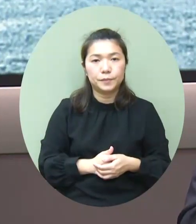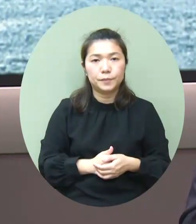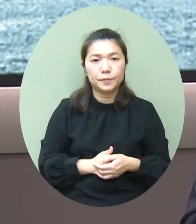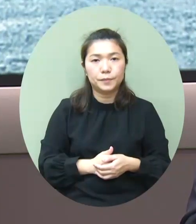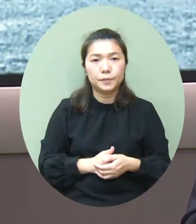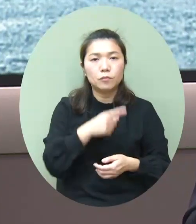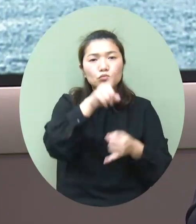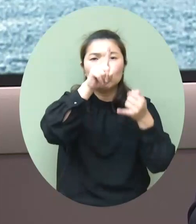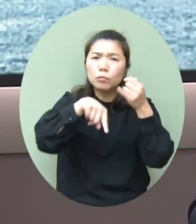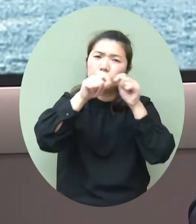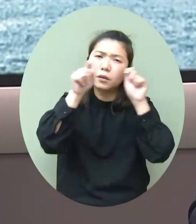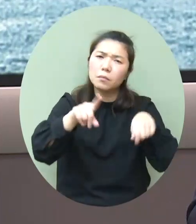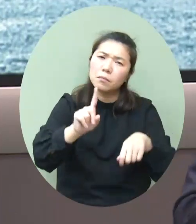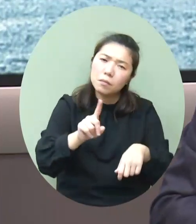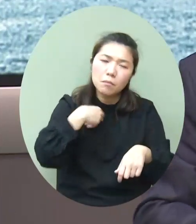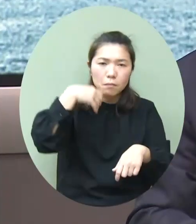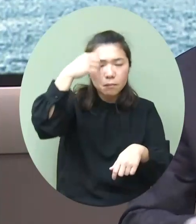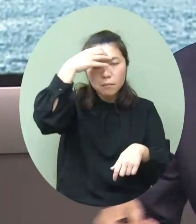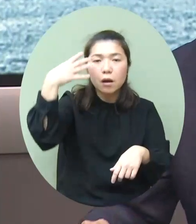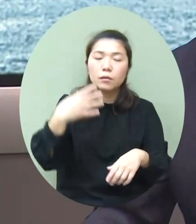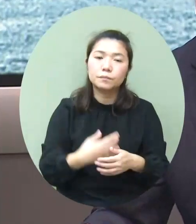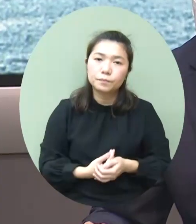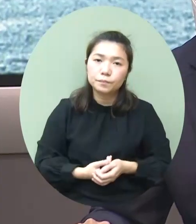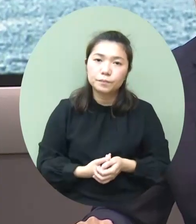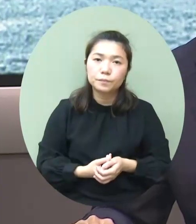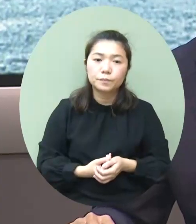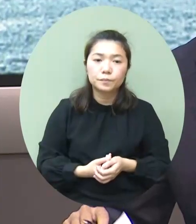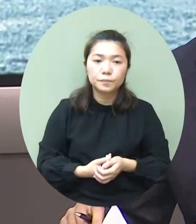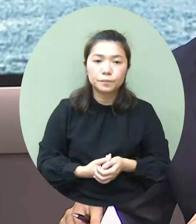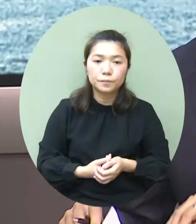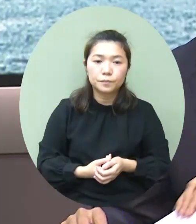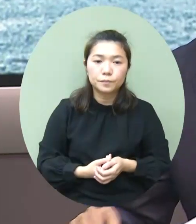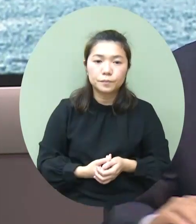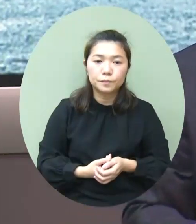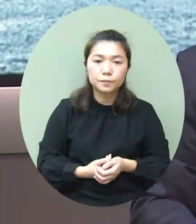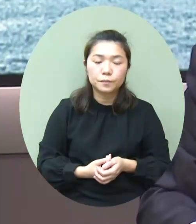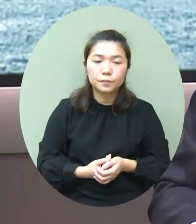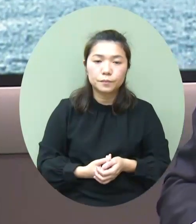对不起，最后一个问题，你刚才问的是什么？